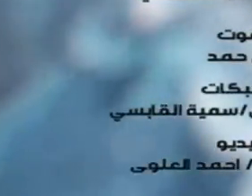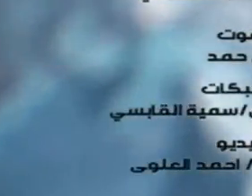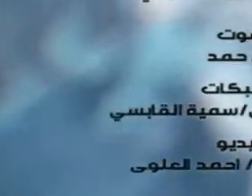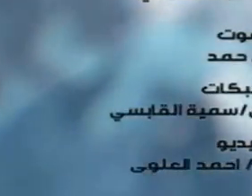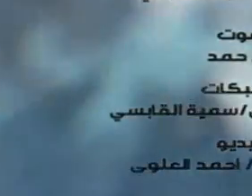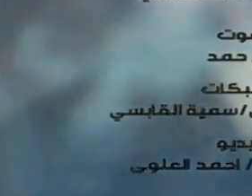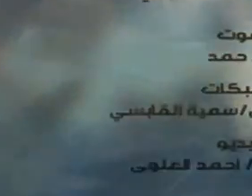ام